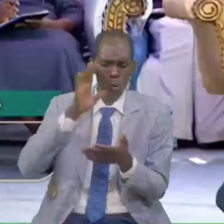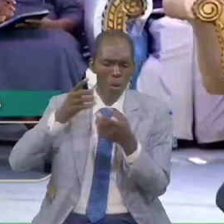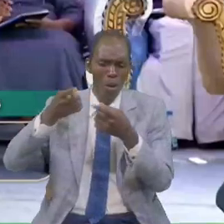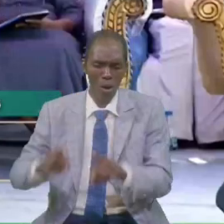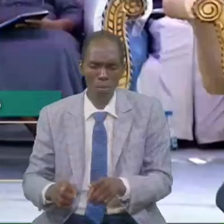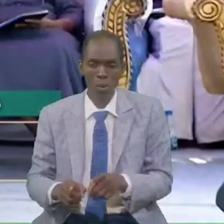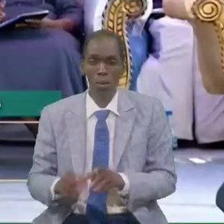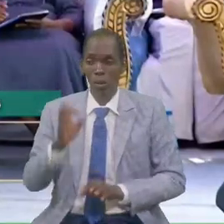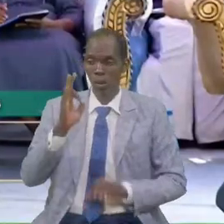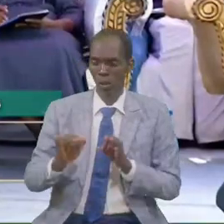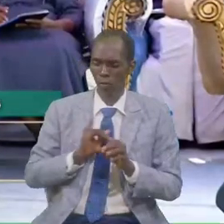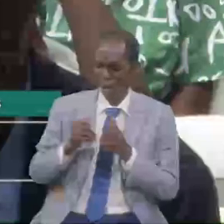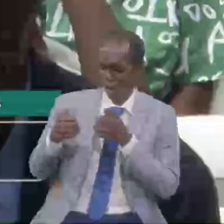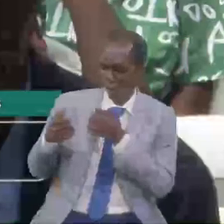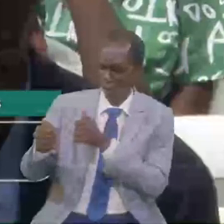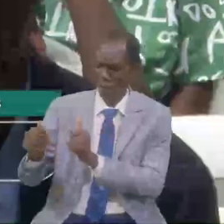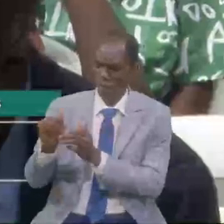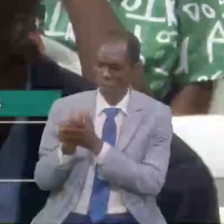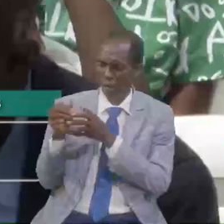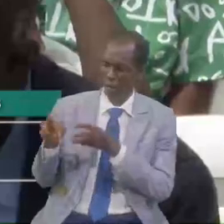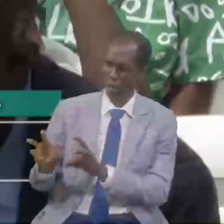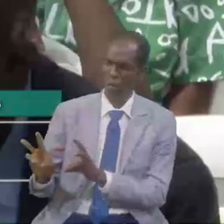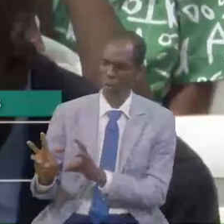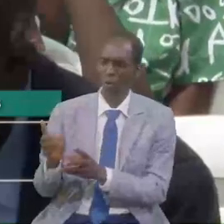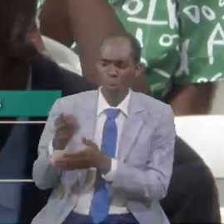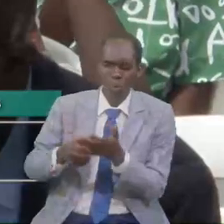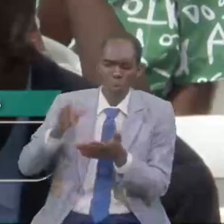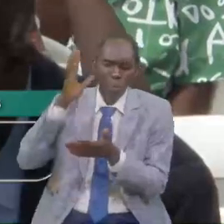résultat? Si je suis ce chemin-là,